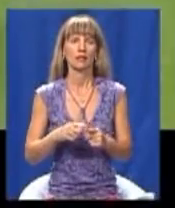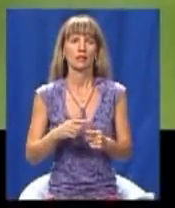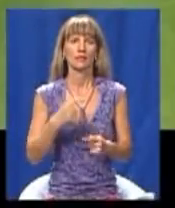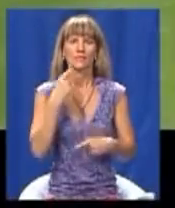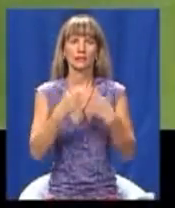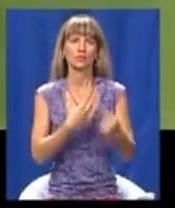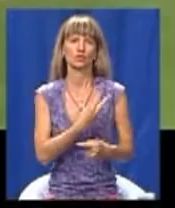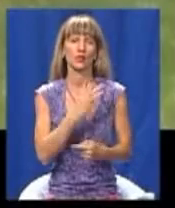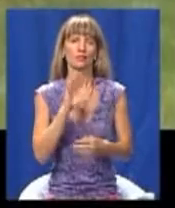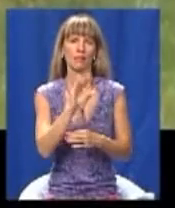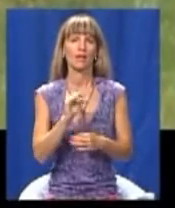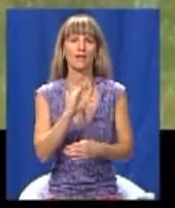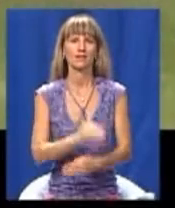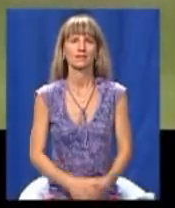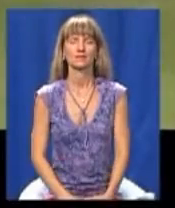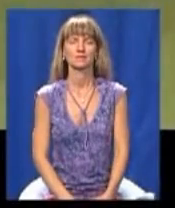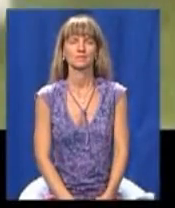гавкати.